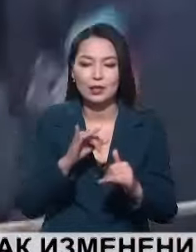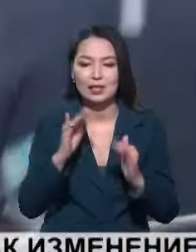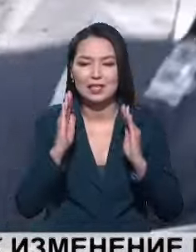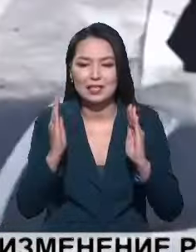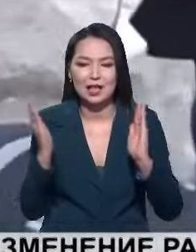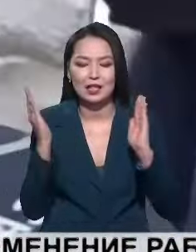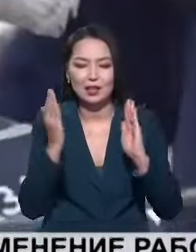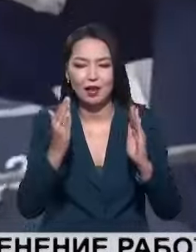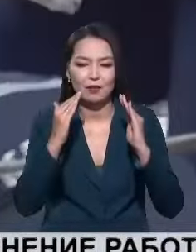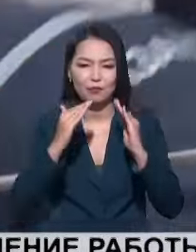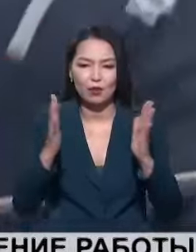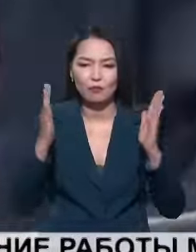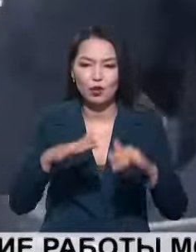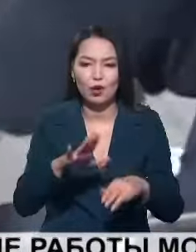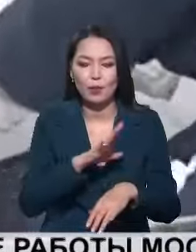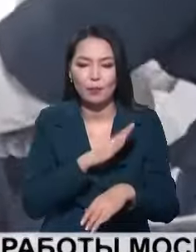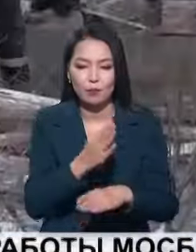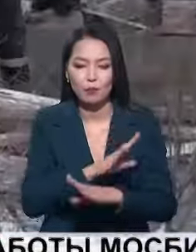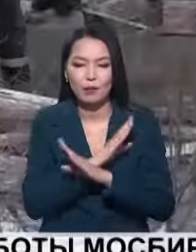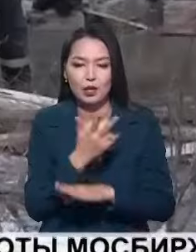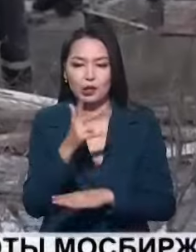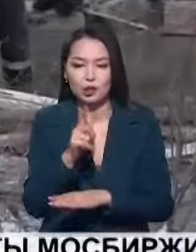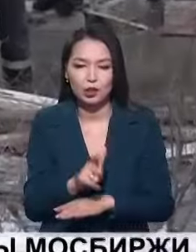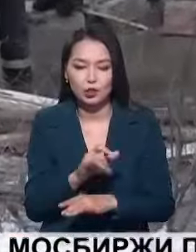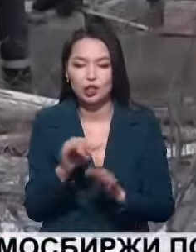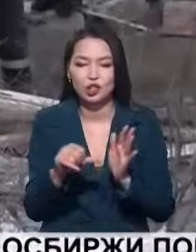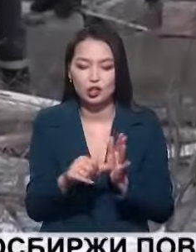В результате трагедии погибли 3 человека, 6